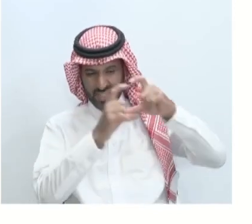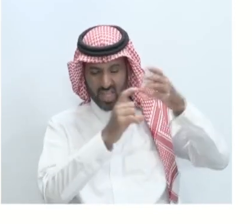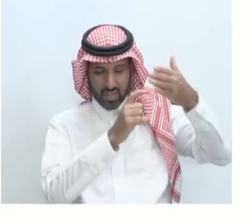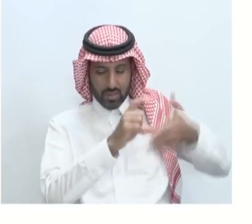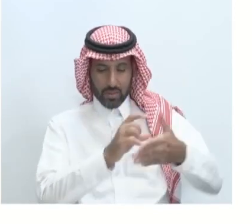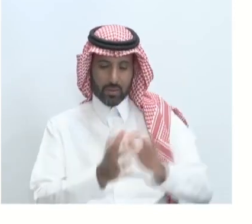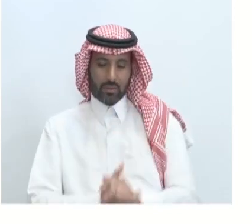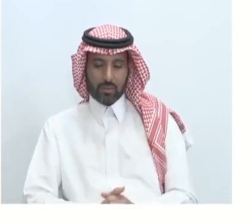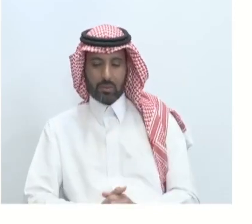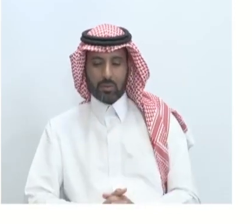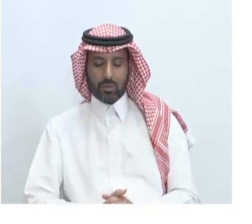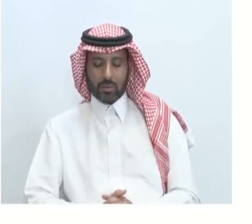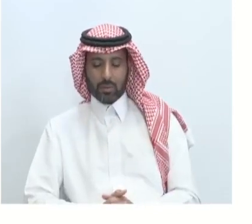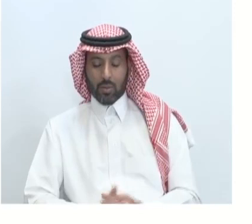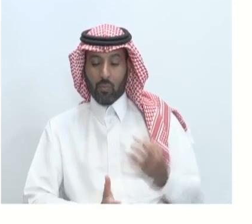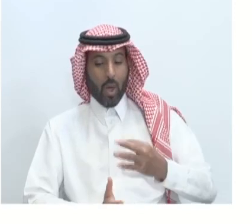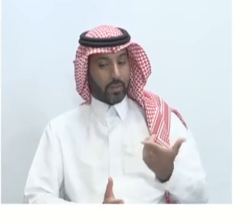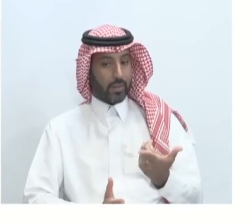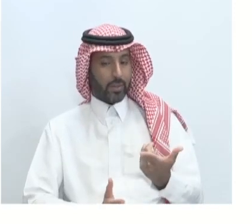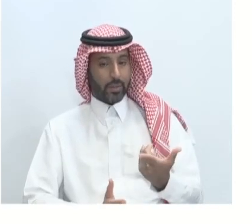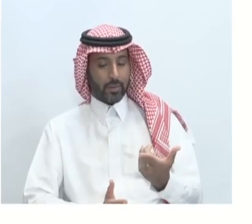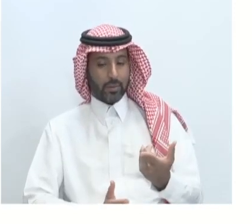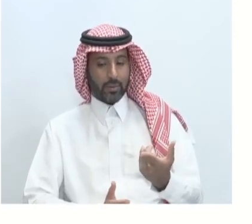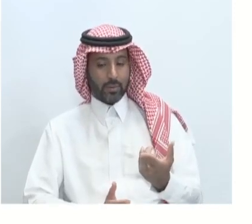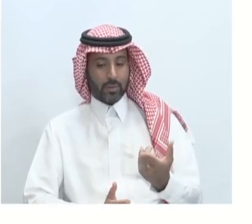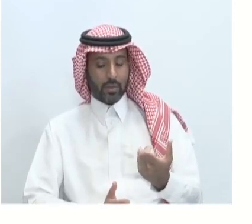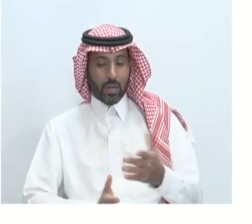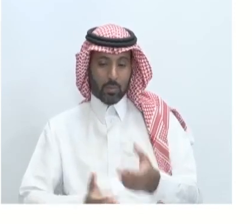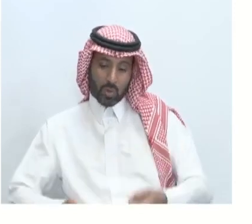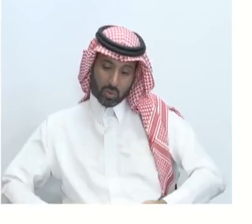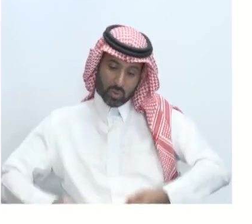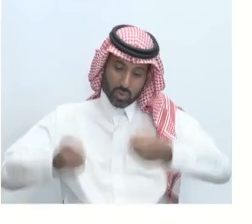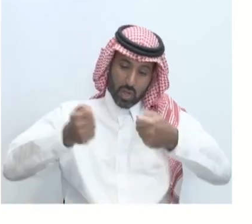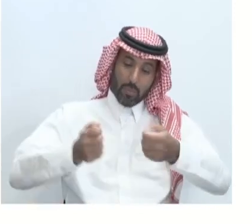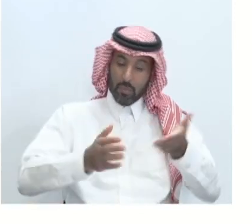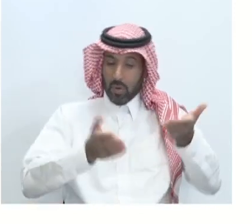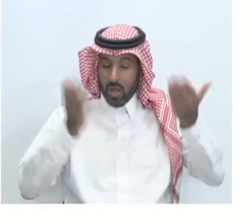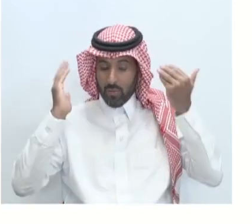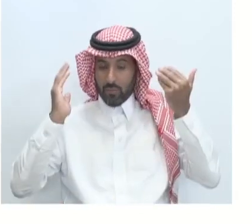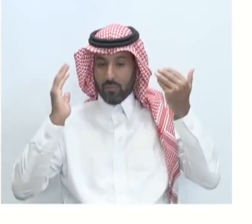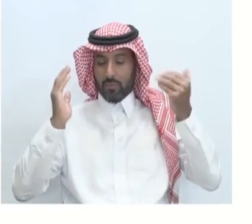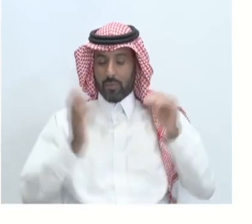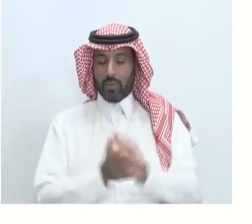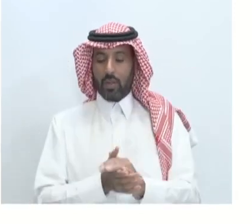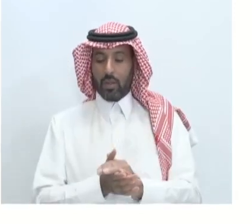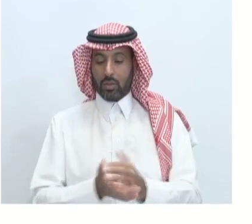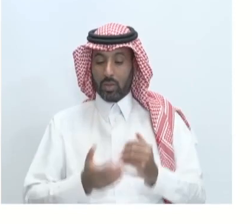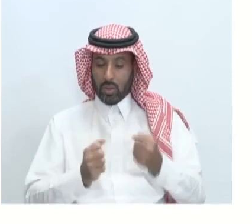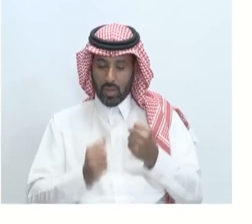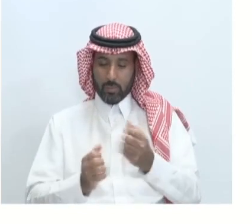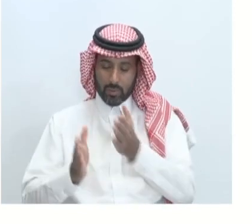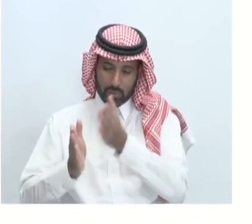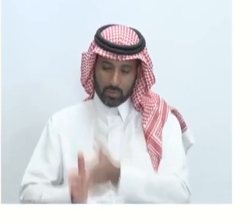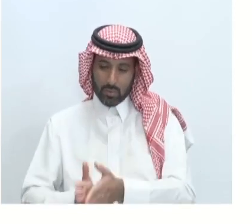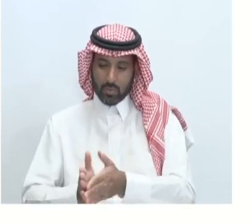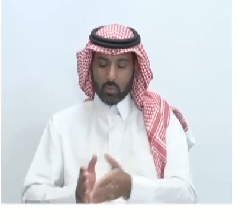العدسات ومن مزاياها ايضا ان المراه تحمل بكامل من الخلف وهذا يكسبها ثباتا